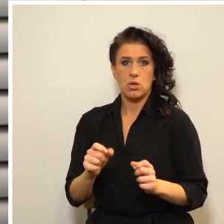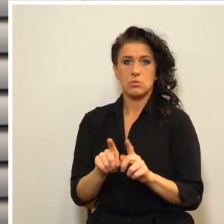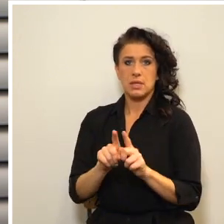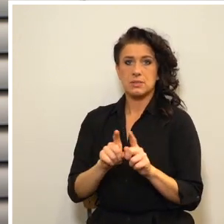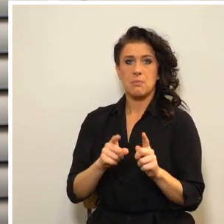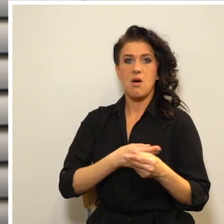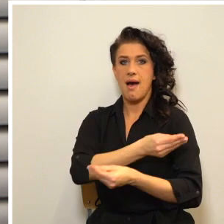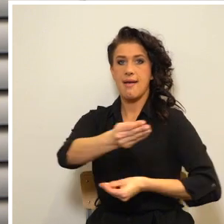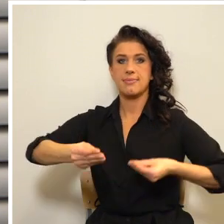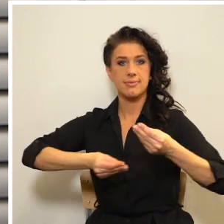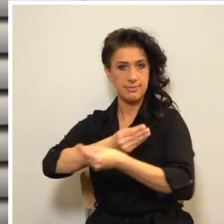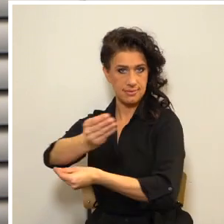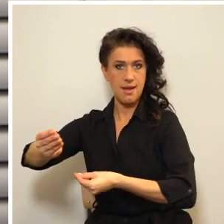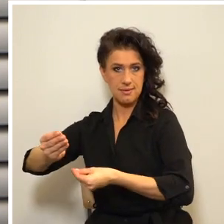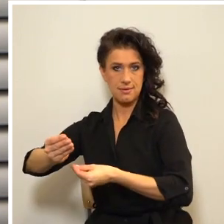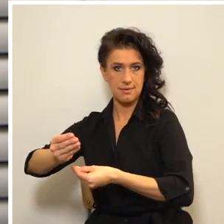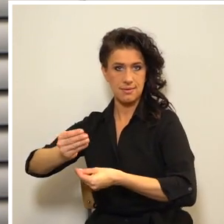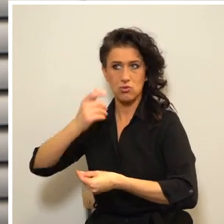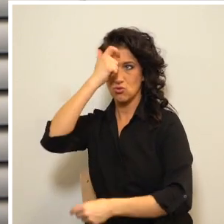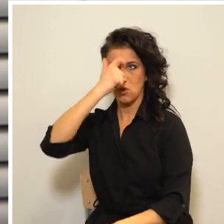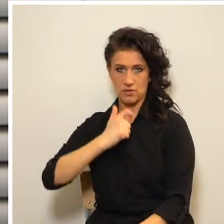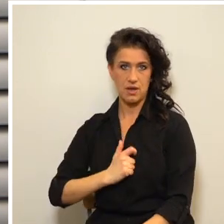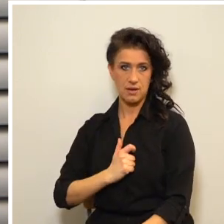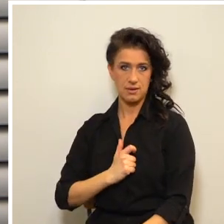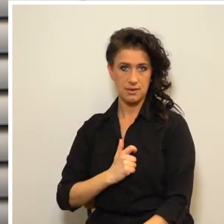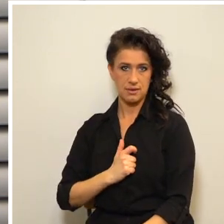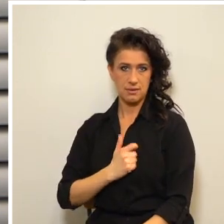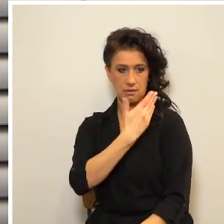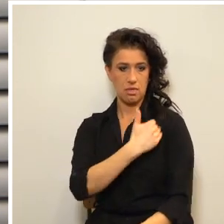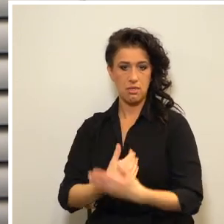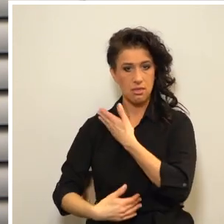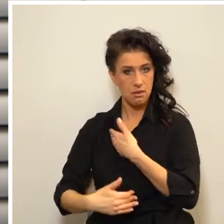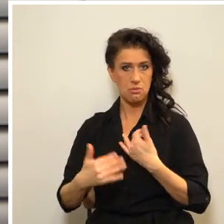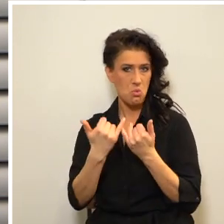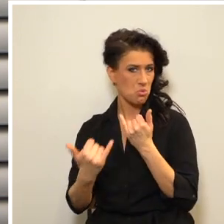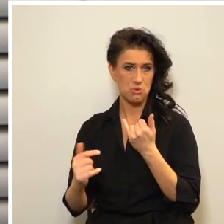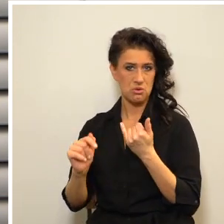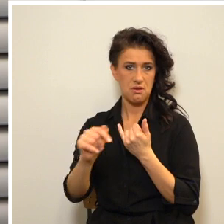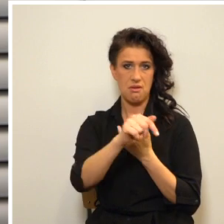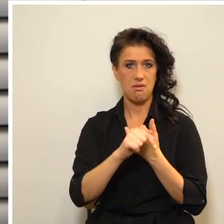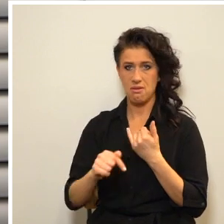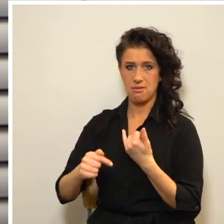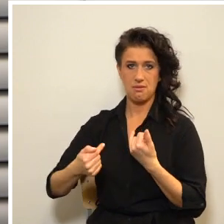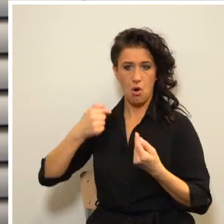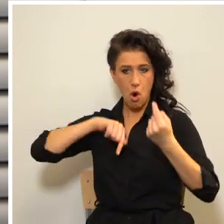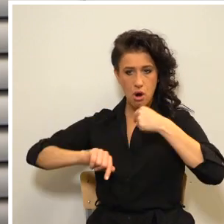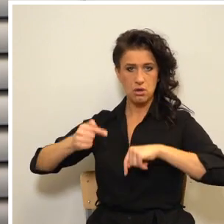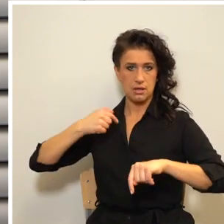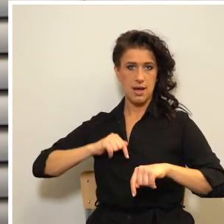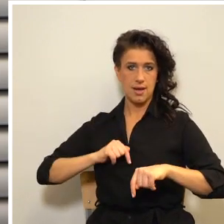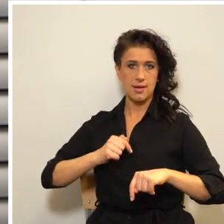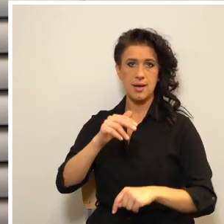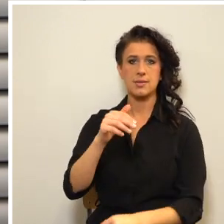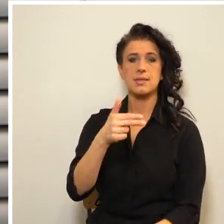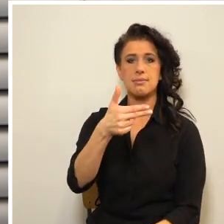handlu narządami I w ogóle cały ten problem być może to jest nagłośnione przez internet czy jakieś takie filmiki które